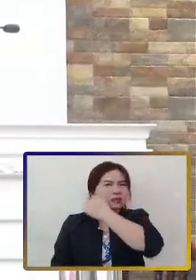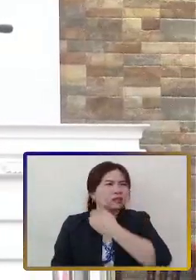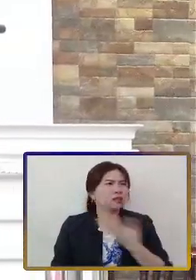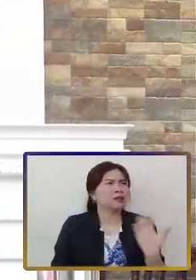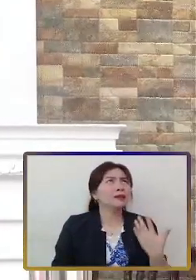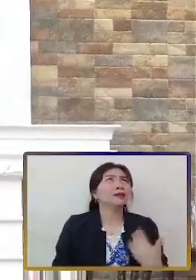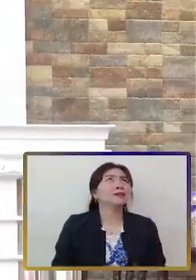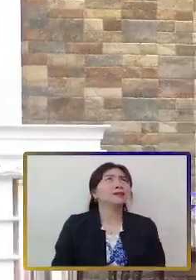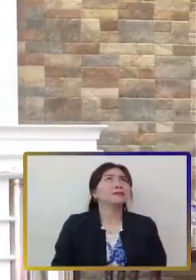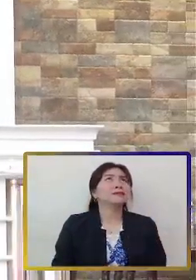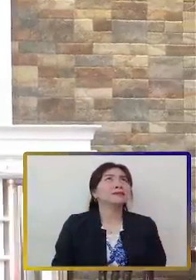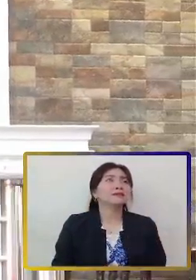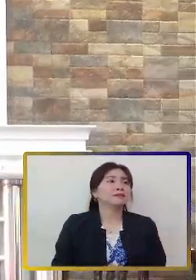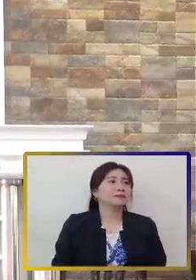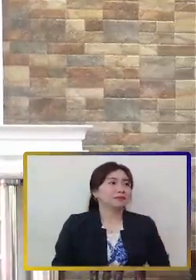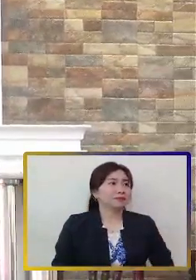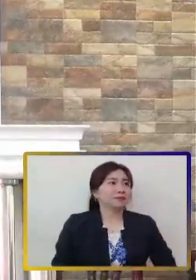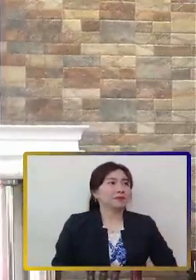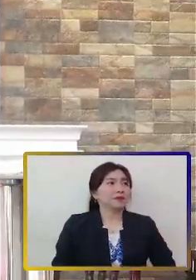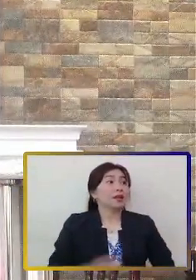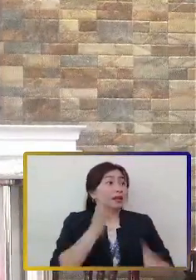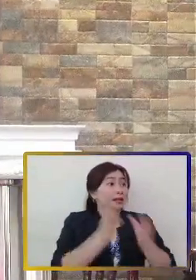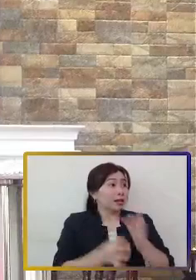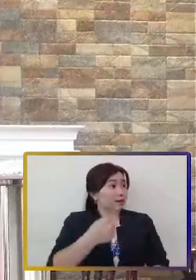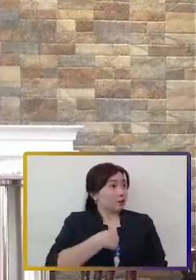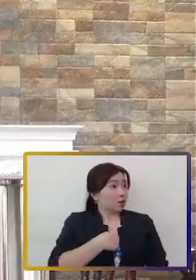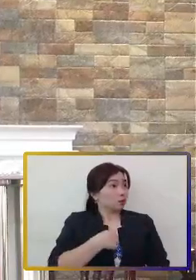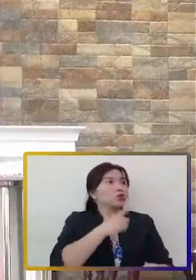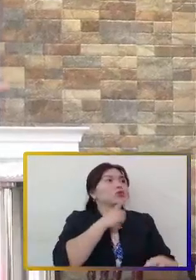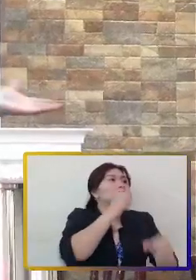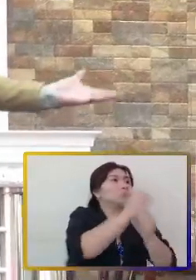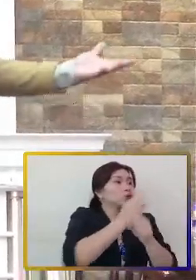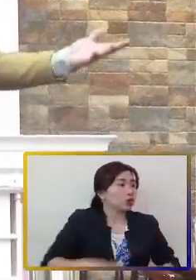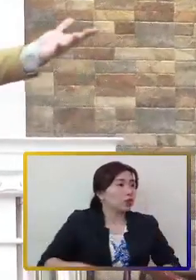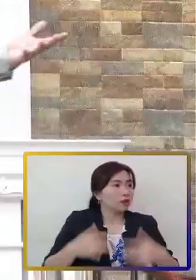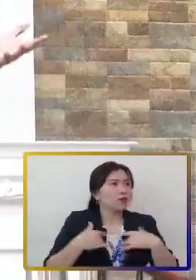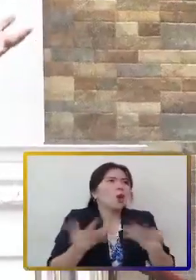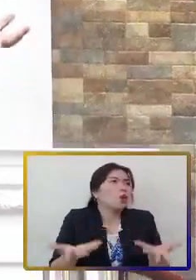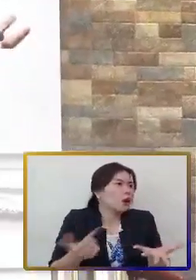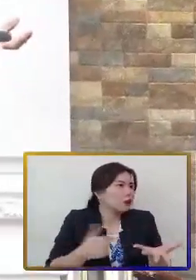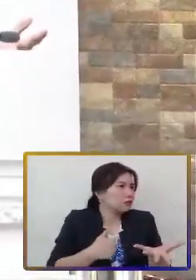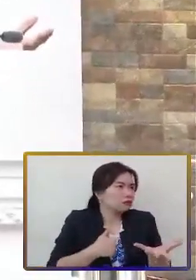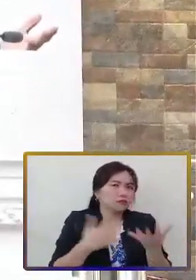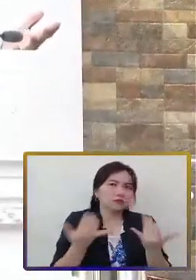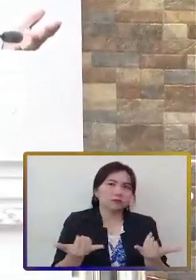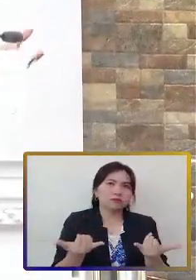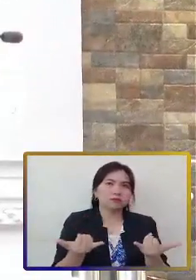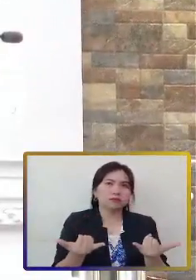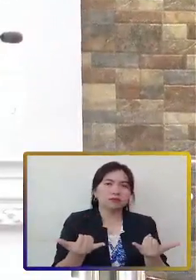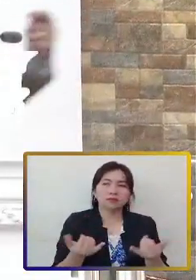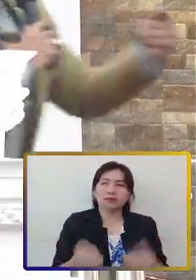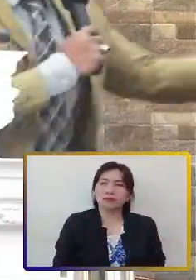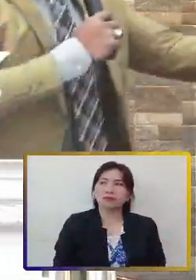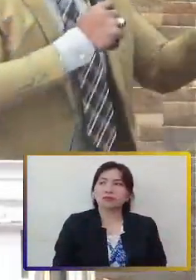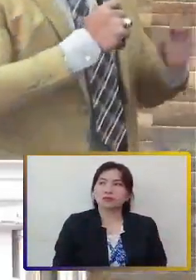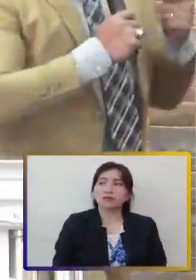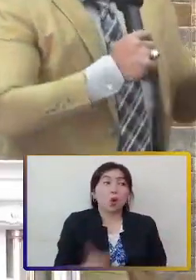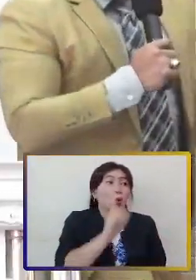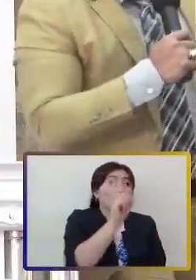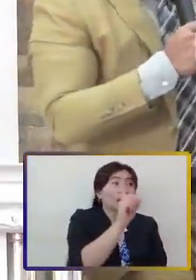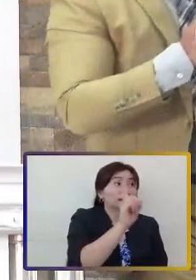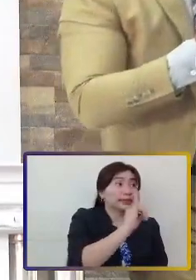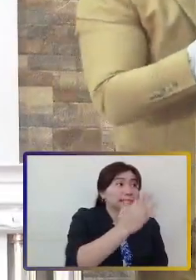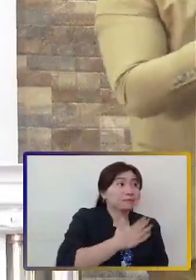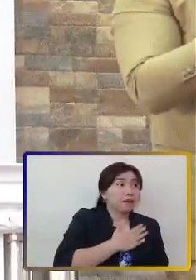Yes kung sigur sigurado ang dulo ko sa panginoon Oh yes Nasan ako ngayon Anong katayuan mo